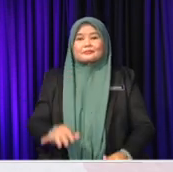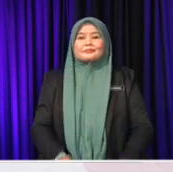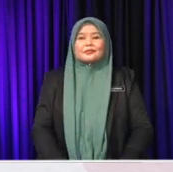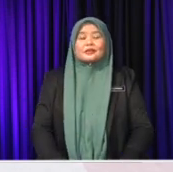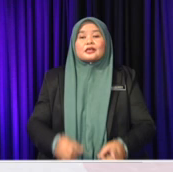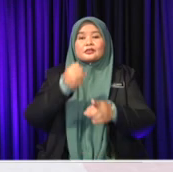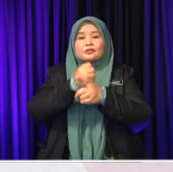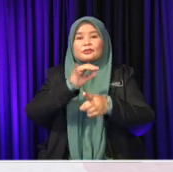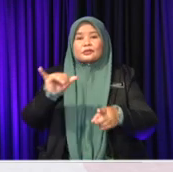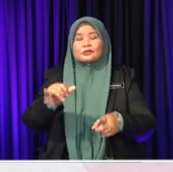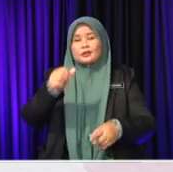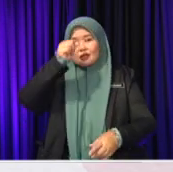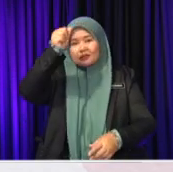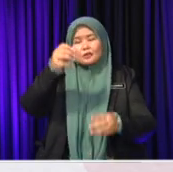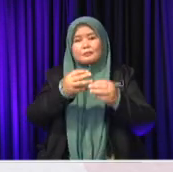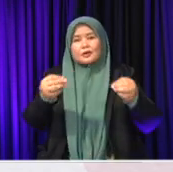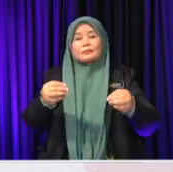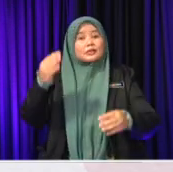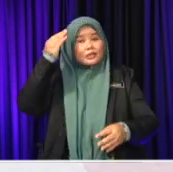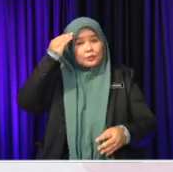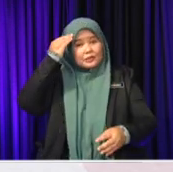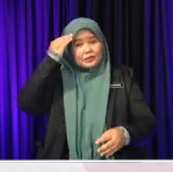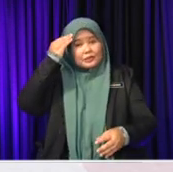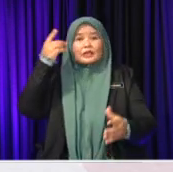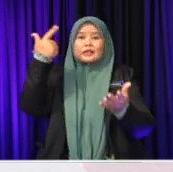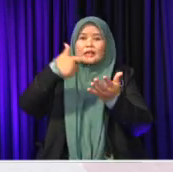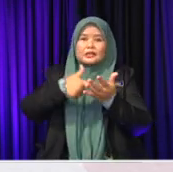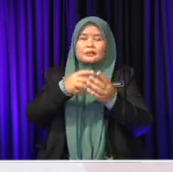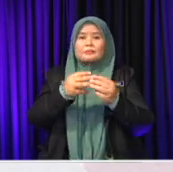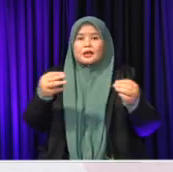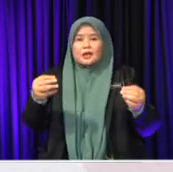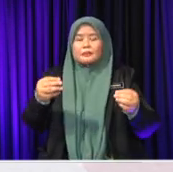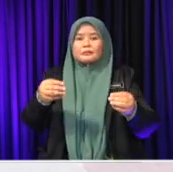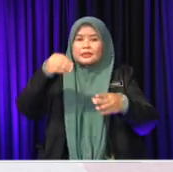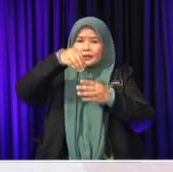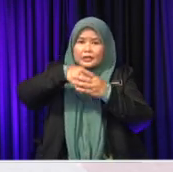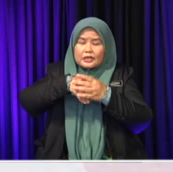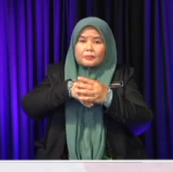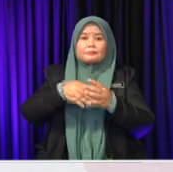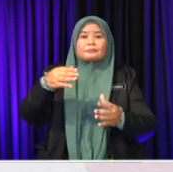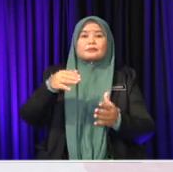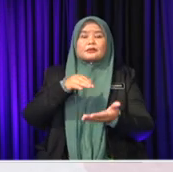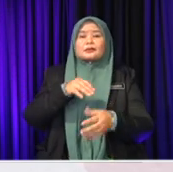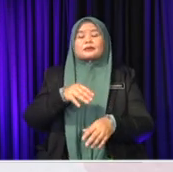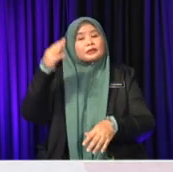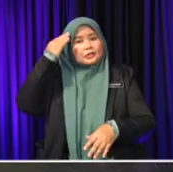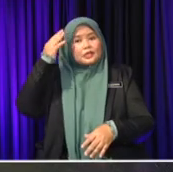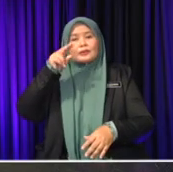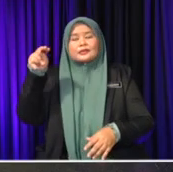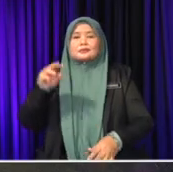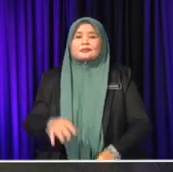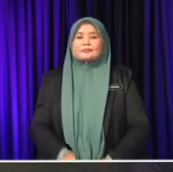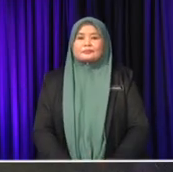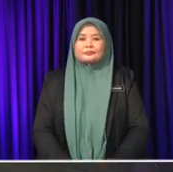Sesungguhnya Allah Maha Mengetahui lagi maha mendalam pengetahuannya bagus